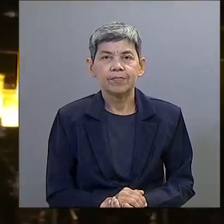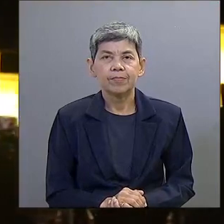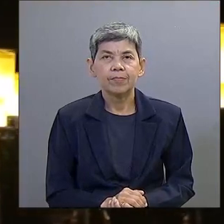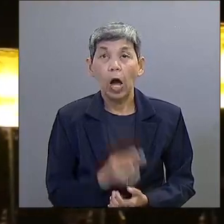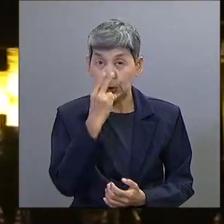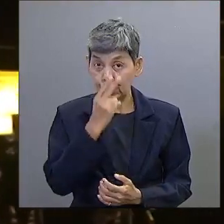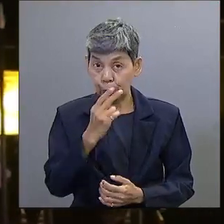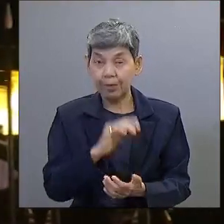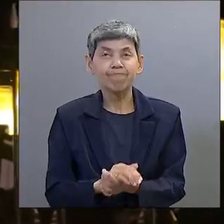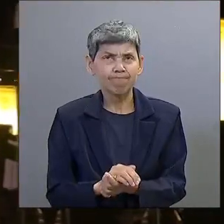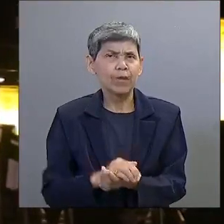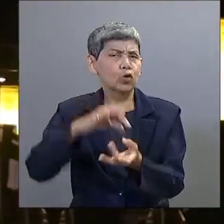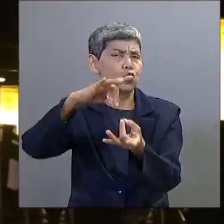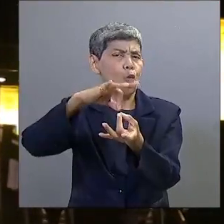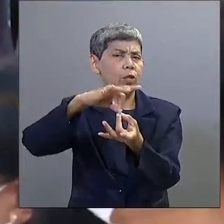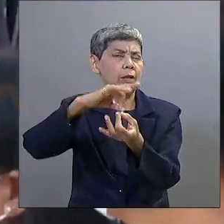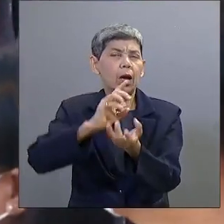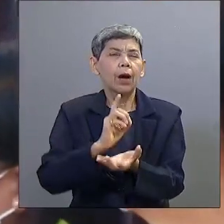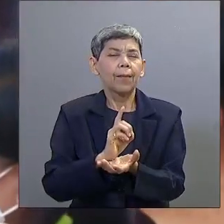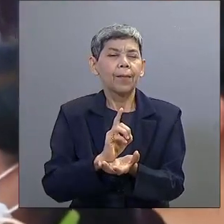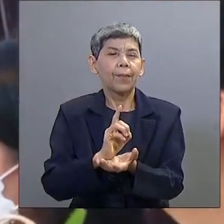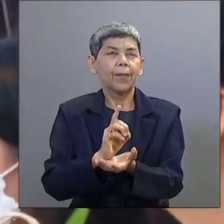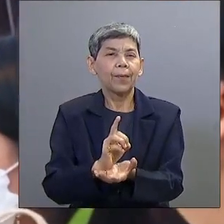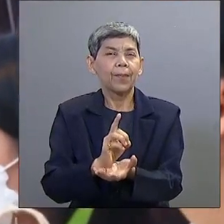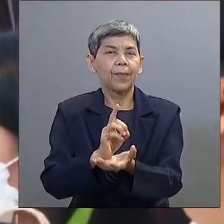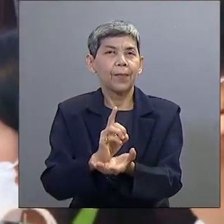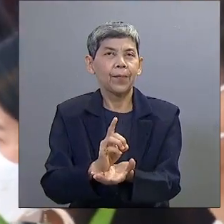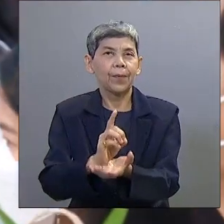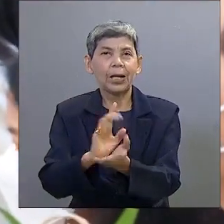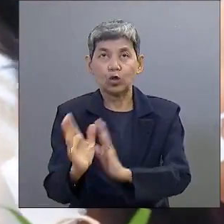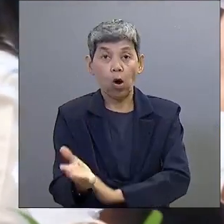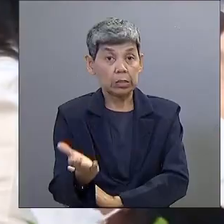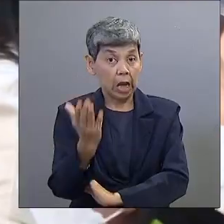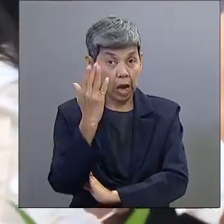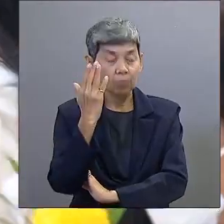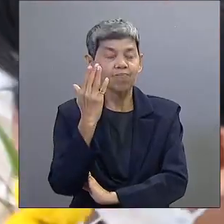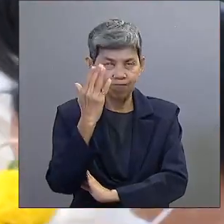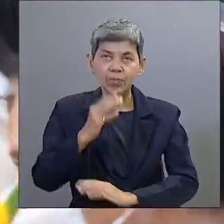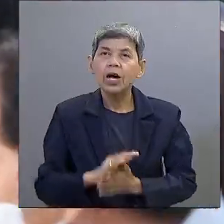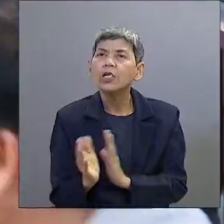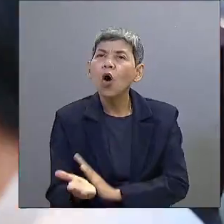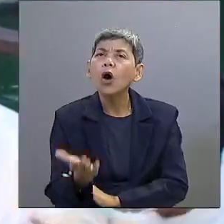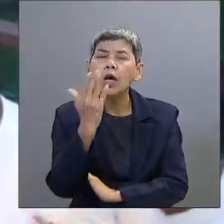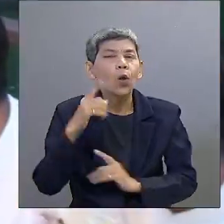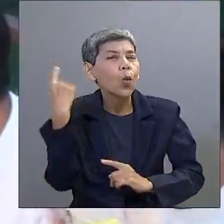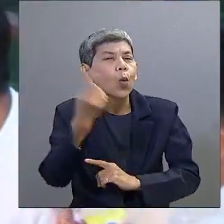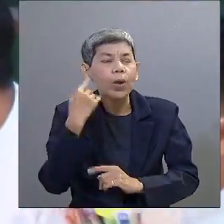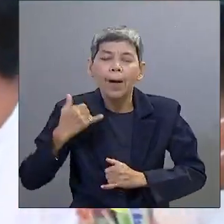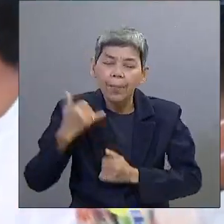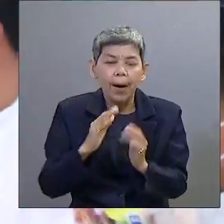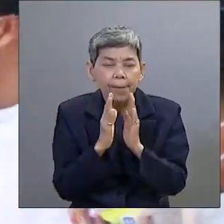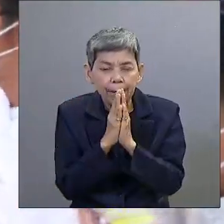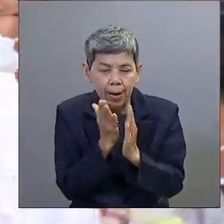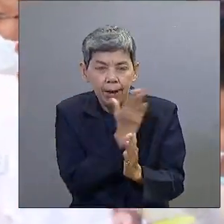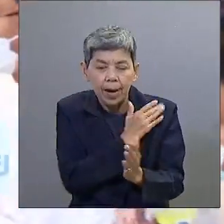นี่เป็นบรรยากาศอีกหนึ่งกิจกรรมของงานลอยกระทงนะครับซึ่งเริ่มกันตั้งแต่เช้ากันเลยนะครับตอนเช้าเนี่ยนักท่องเที่ยวก็จะมาตักบาตร